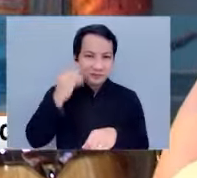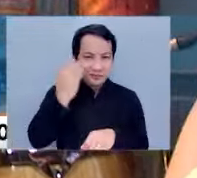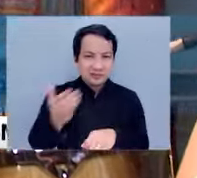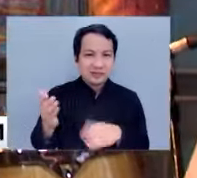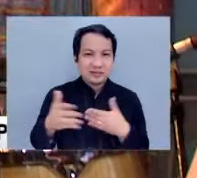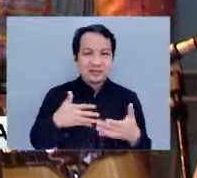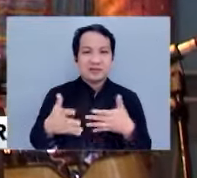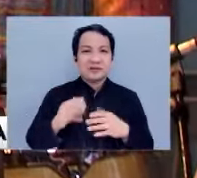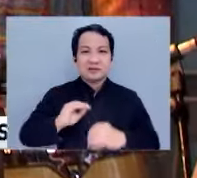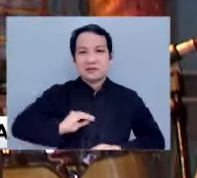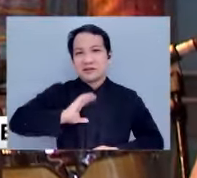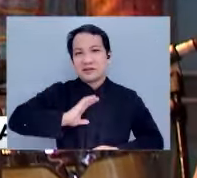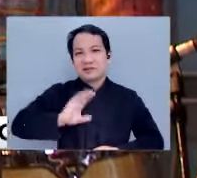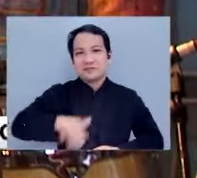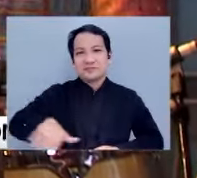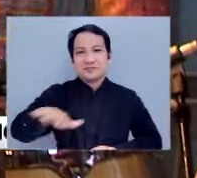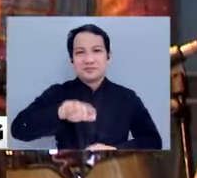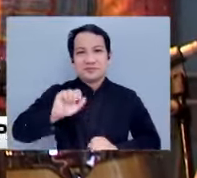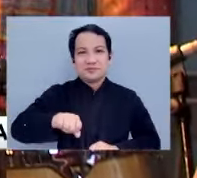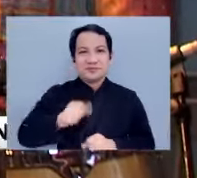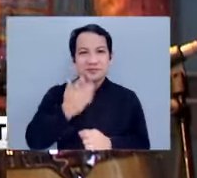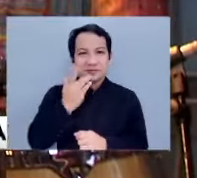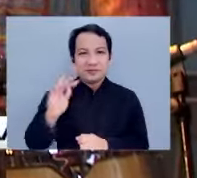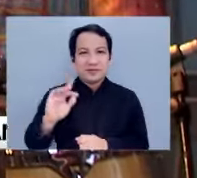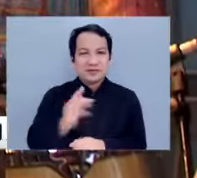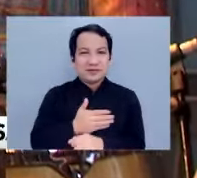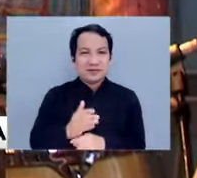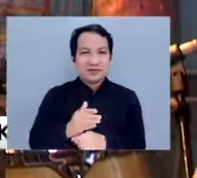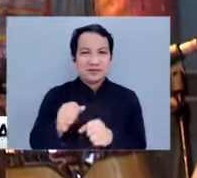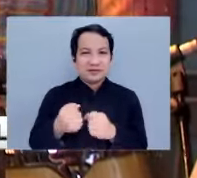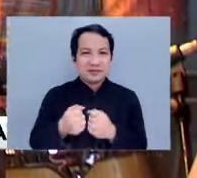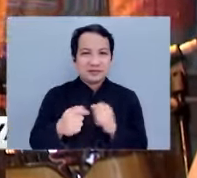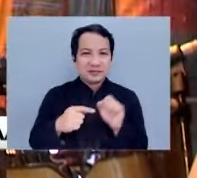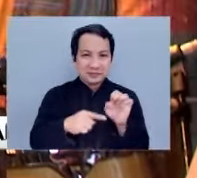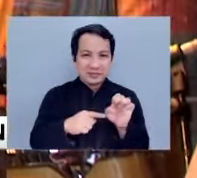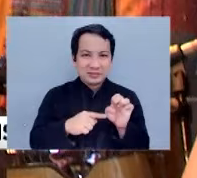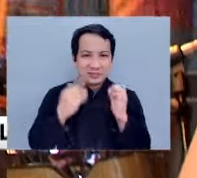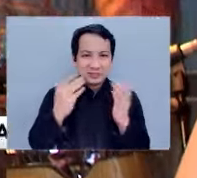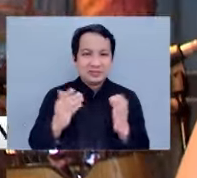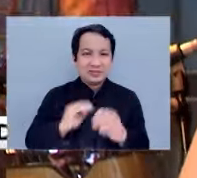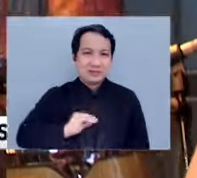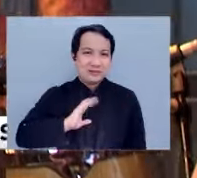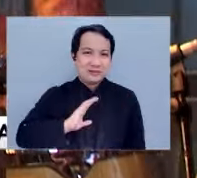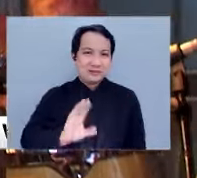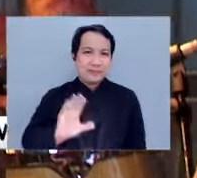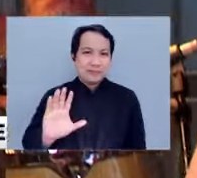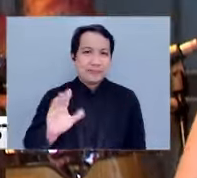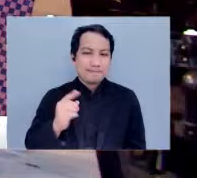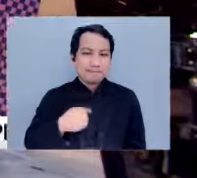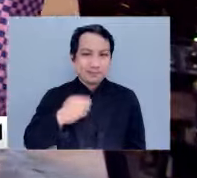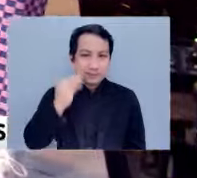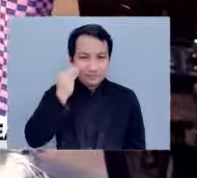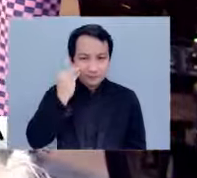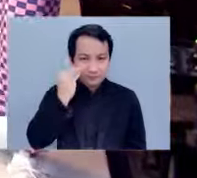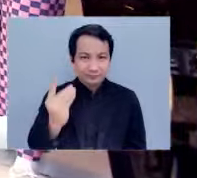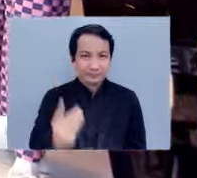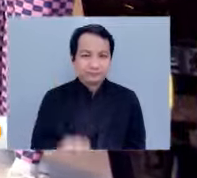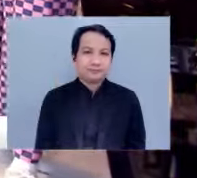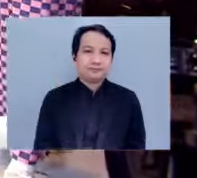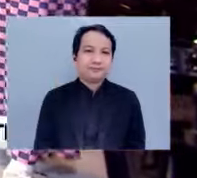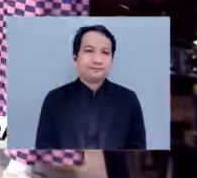diba? Matagtagin na ang inyong fave Ben and Ben song for that extra dose of motivation. Ako po si Maui Davin. Courage